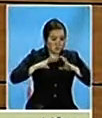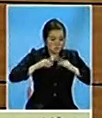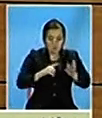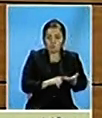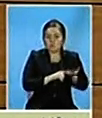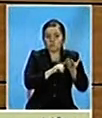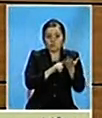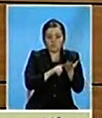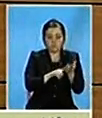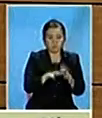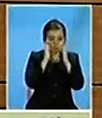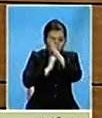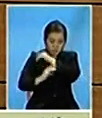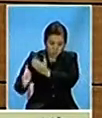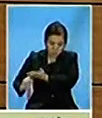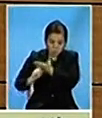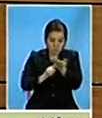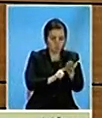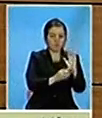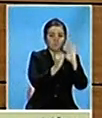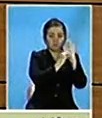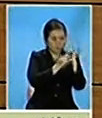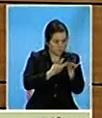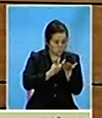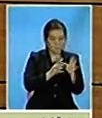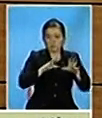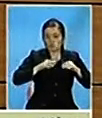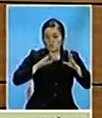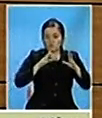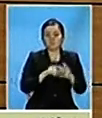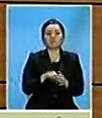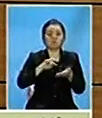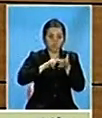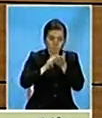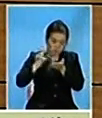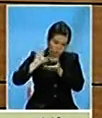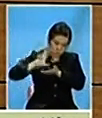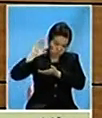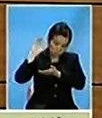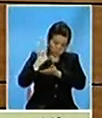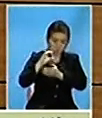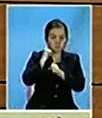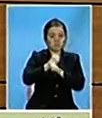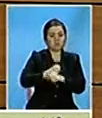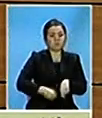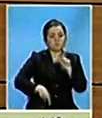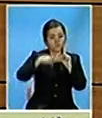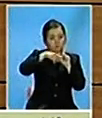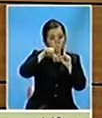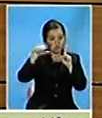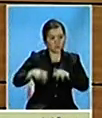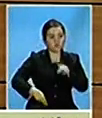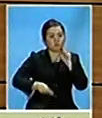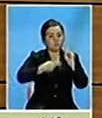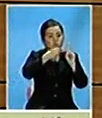ของคนพิการไปพิจารณาอย่างแท้จริงเพราะการลงทุนหลายพันหลายหมื่นล้านในวันนี้เนี่ย